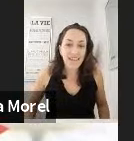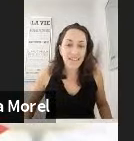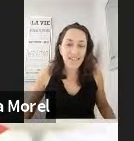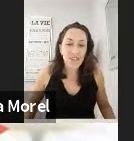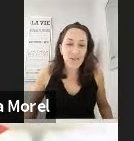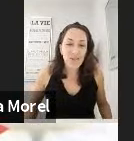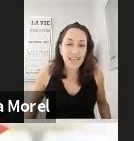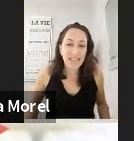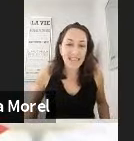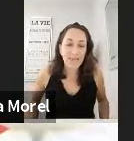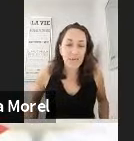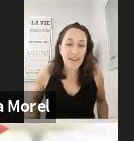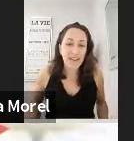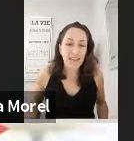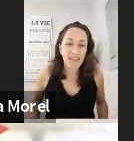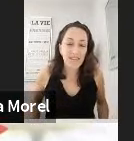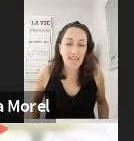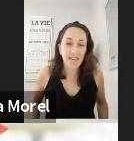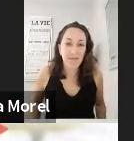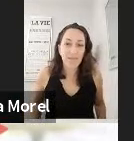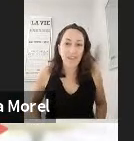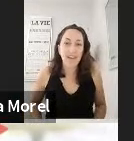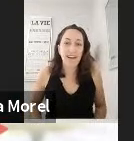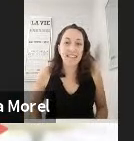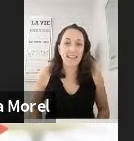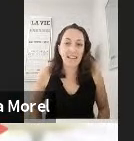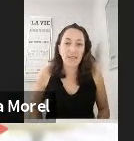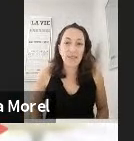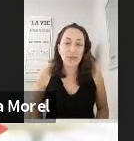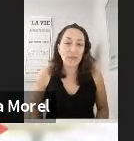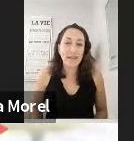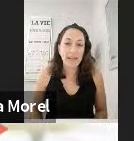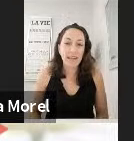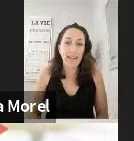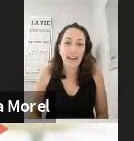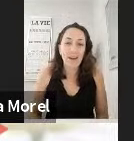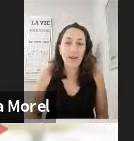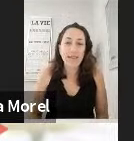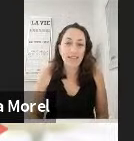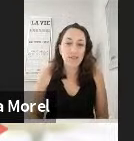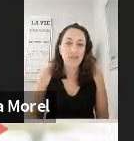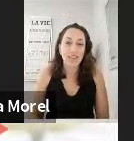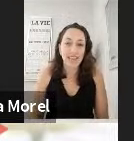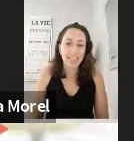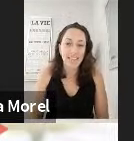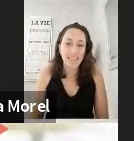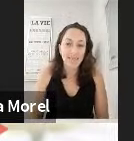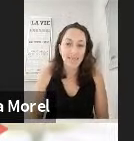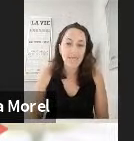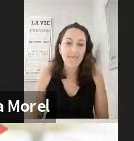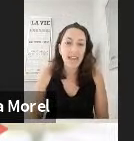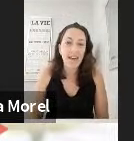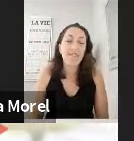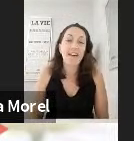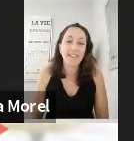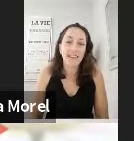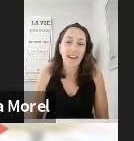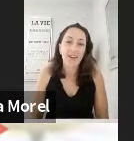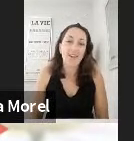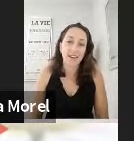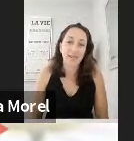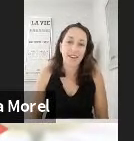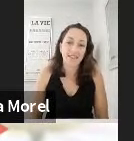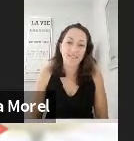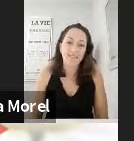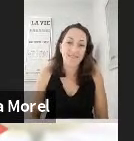Je suis Lydia Morel, enseignante de deuxième année à Horizon Jeunesse, à Vanier,